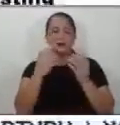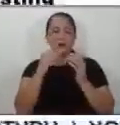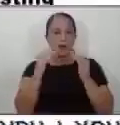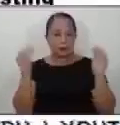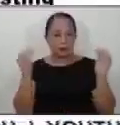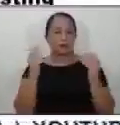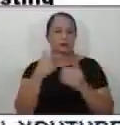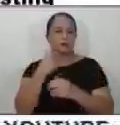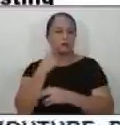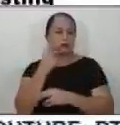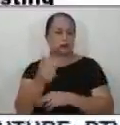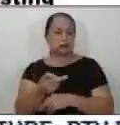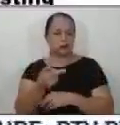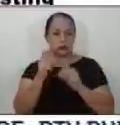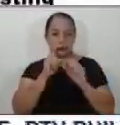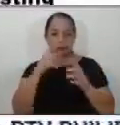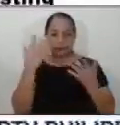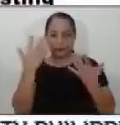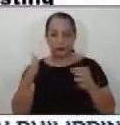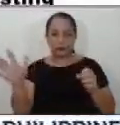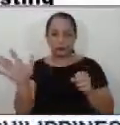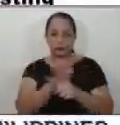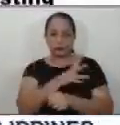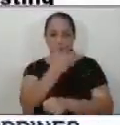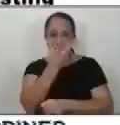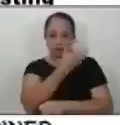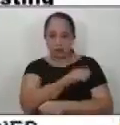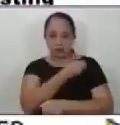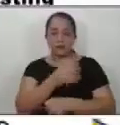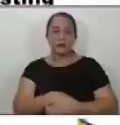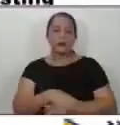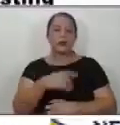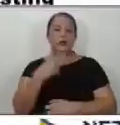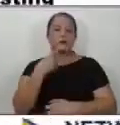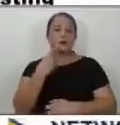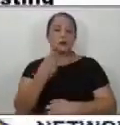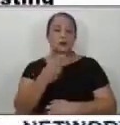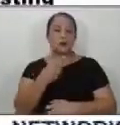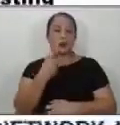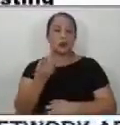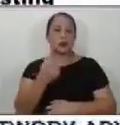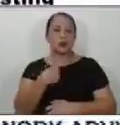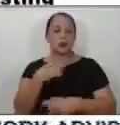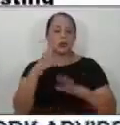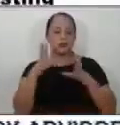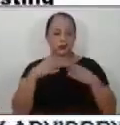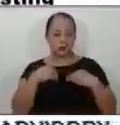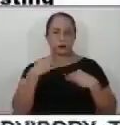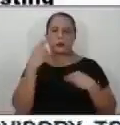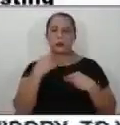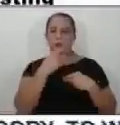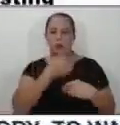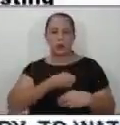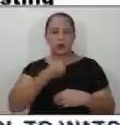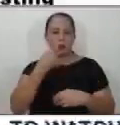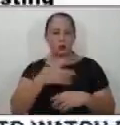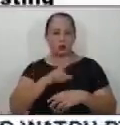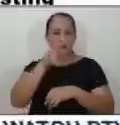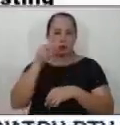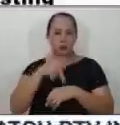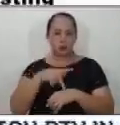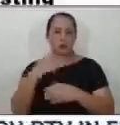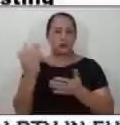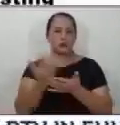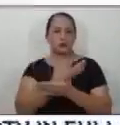Country Representative Rabindra Abeyasinghe ang karagdagang 10 milyong doses ng bakuna mula po sa